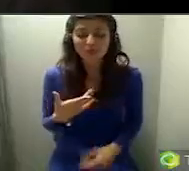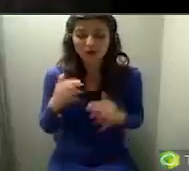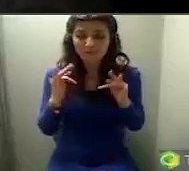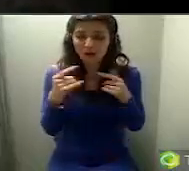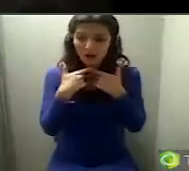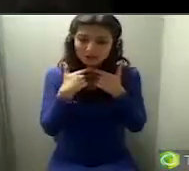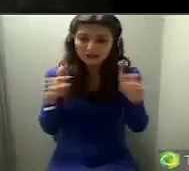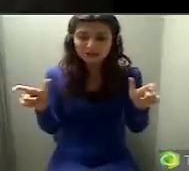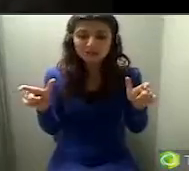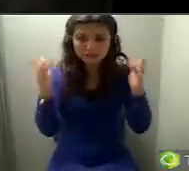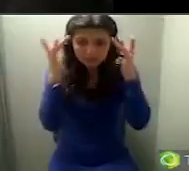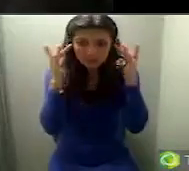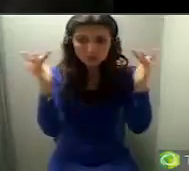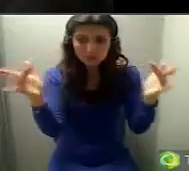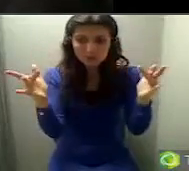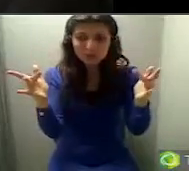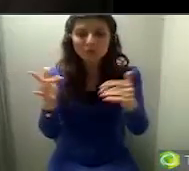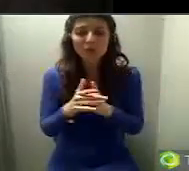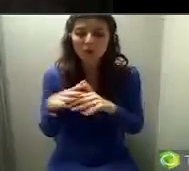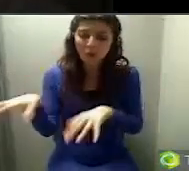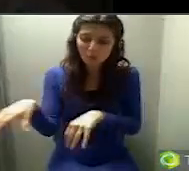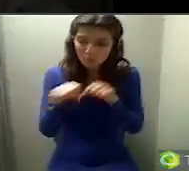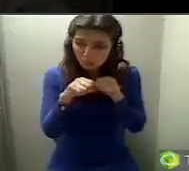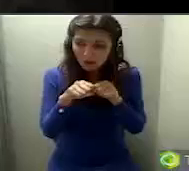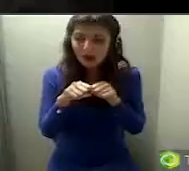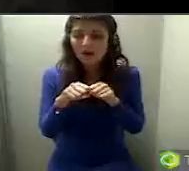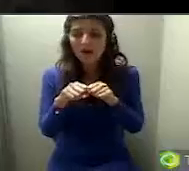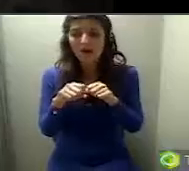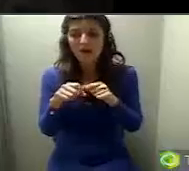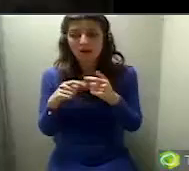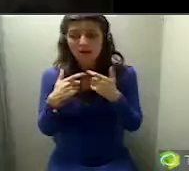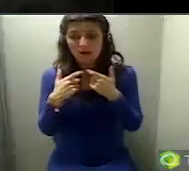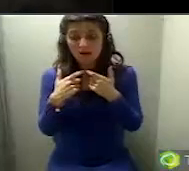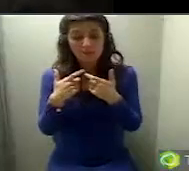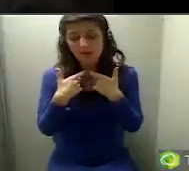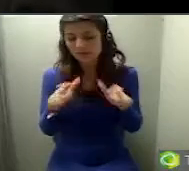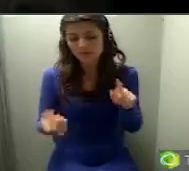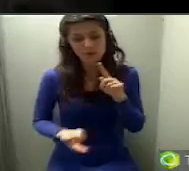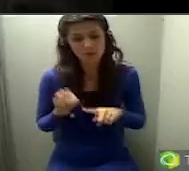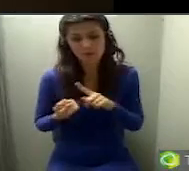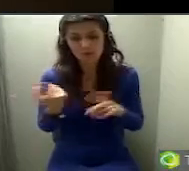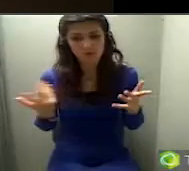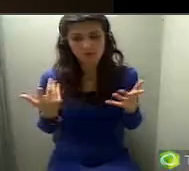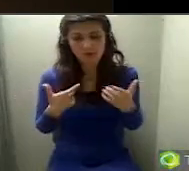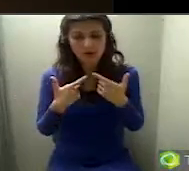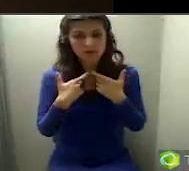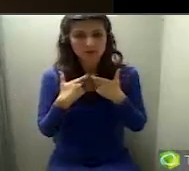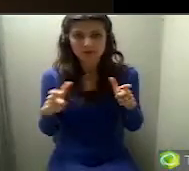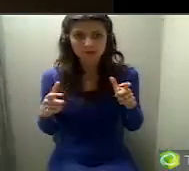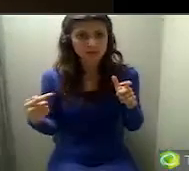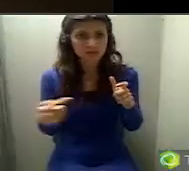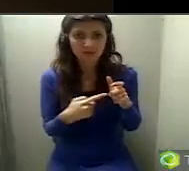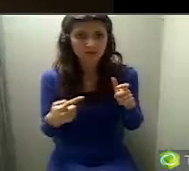plan culturel, sur le plan de l'emploi. Il y a une accessibilité pour nous qui est importante, c'est l'accessibilité à ce qui peut